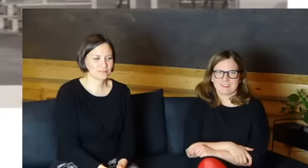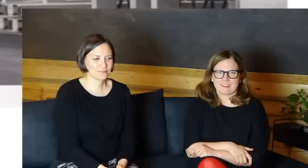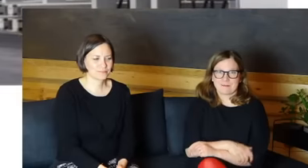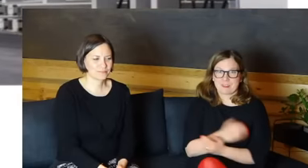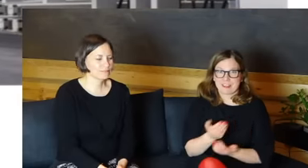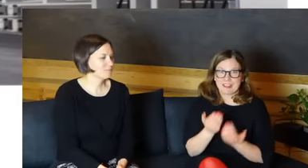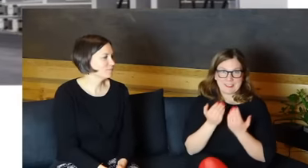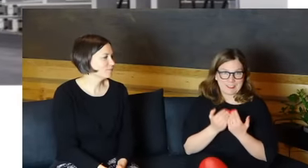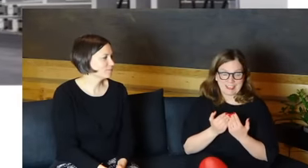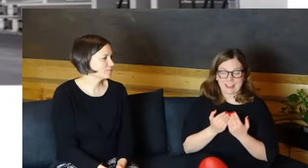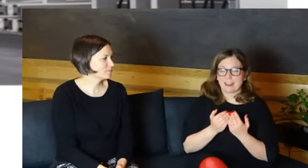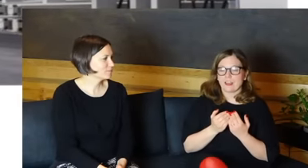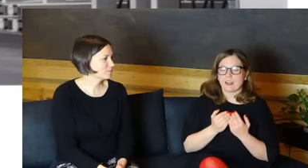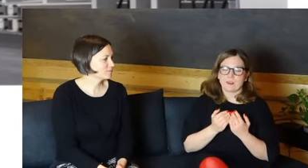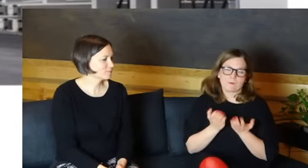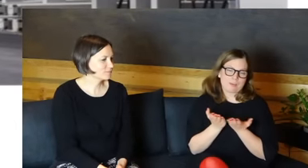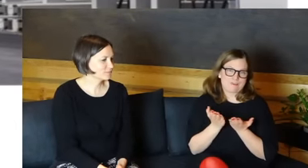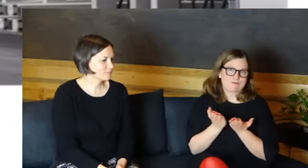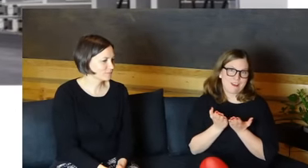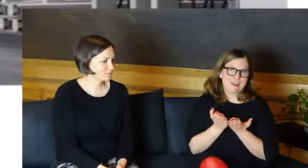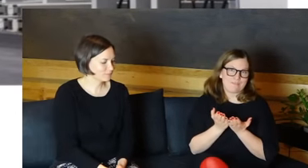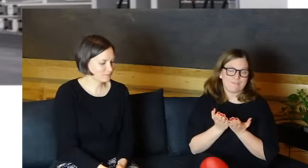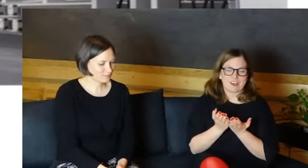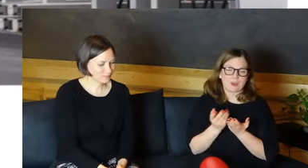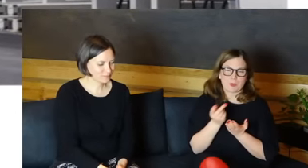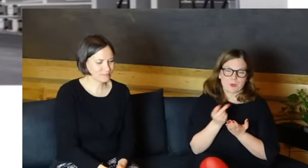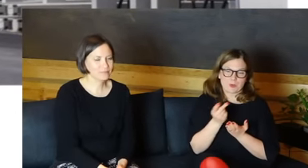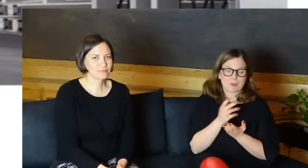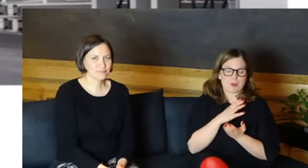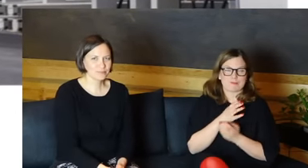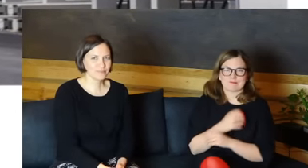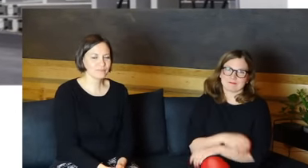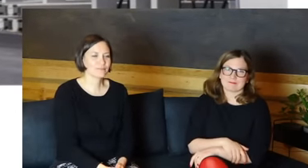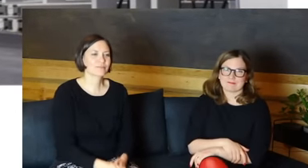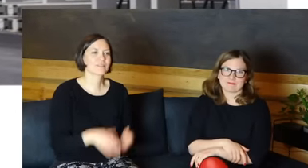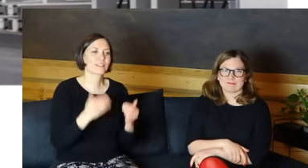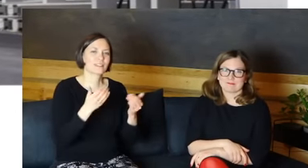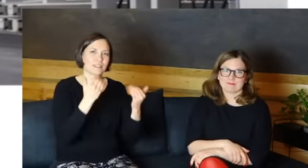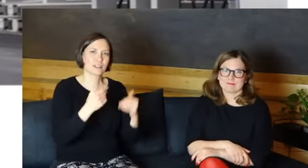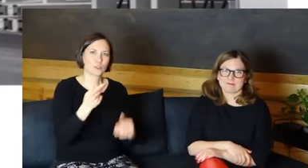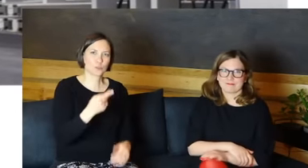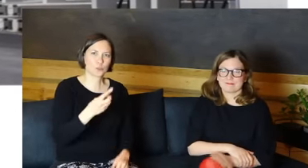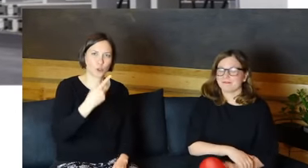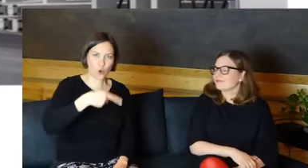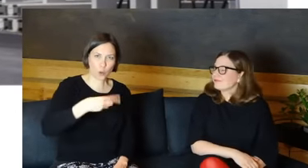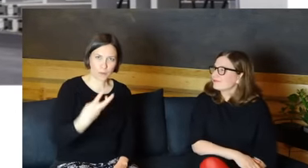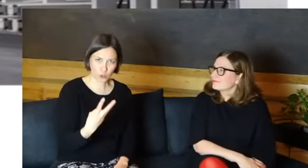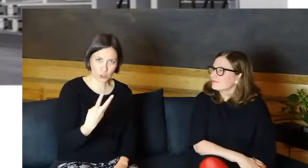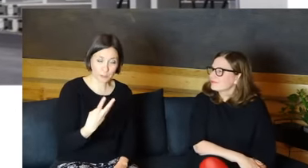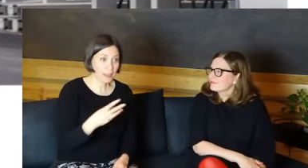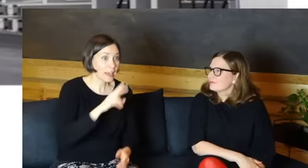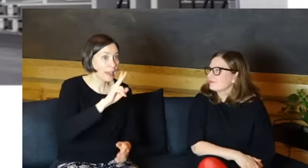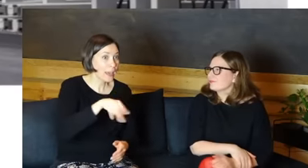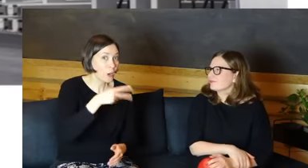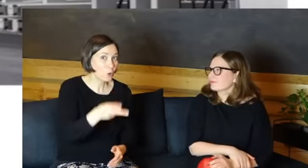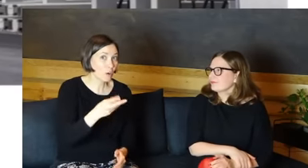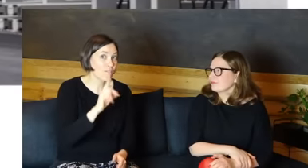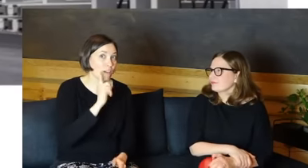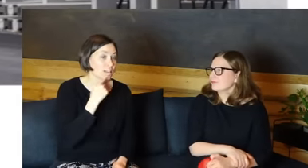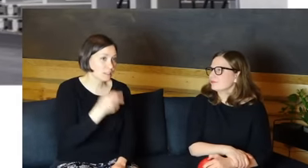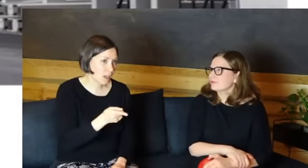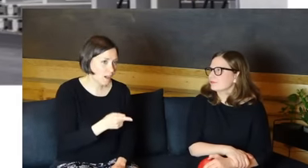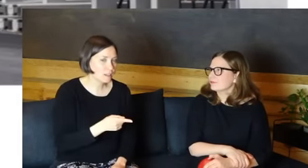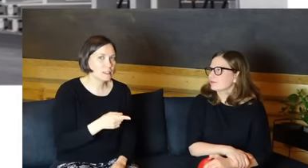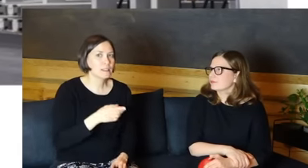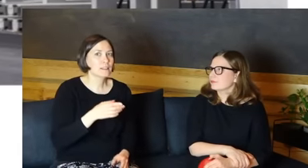Sitten on vähän vastaavaa. Yes, eli kysymys 13. Mikä on euroissa suurin yksittäinen työkohde